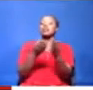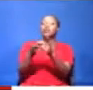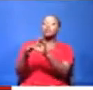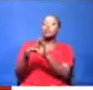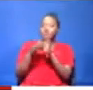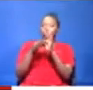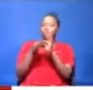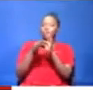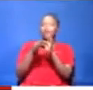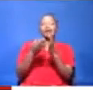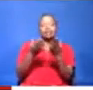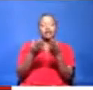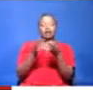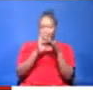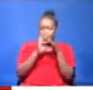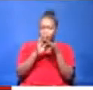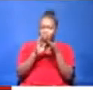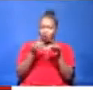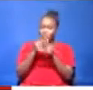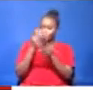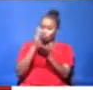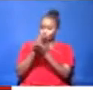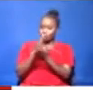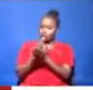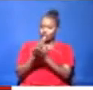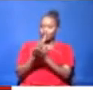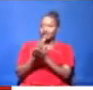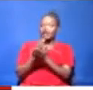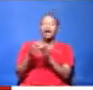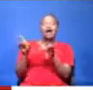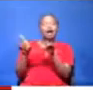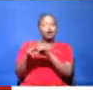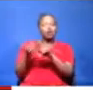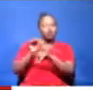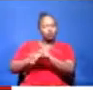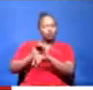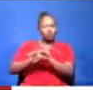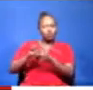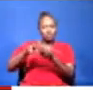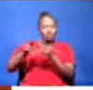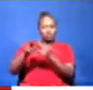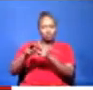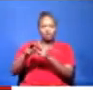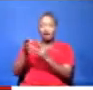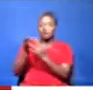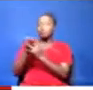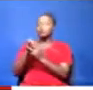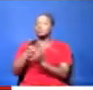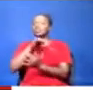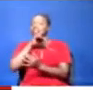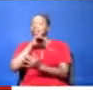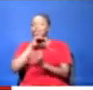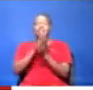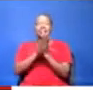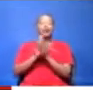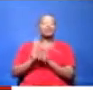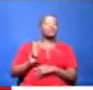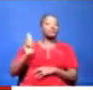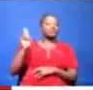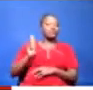Azimio. Lakini ni kweli iko uhusiano mzuri kati ya kinara wangu na rais aliyeko. Kwa hivyo